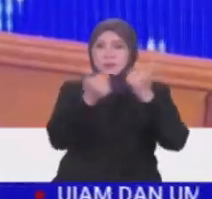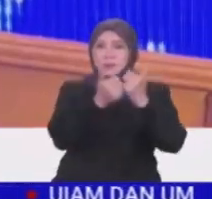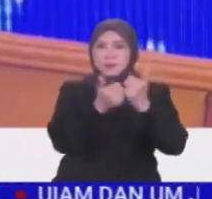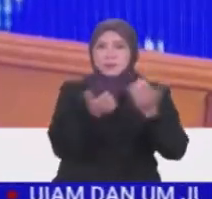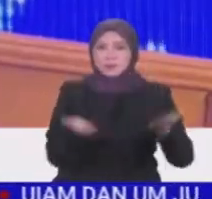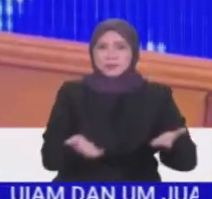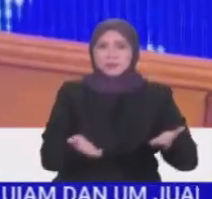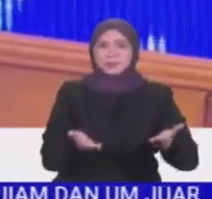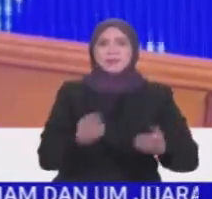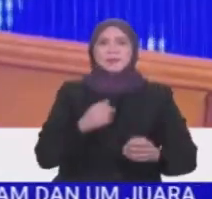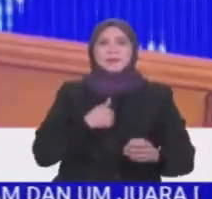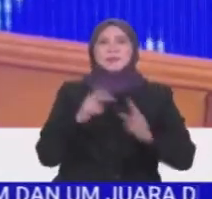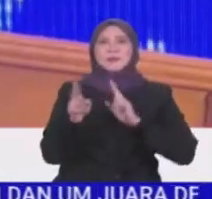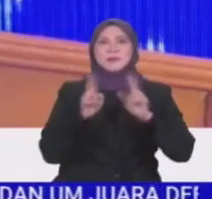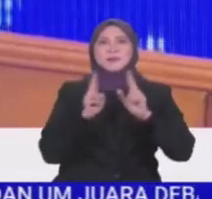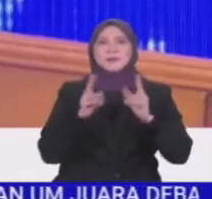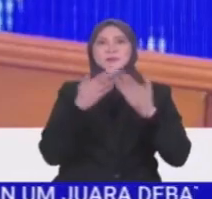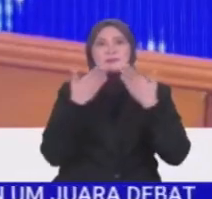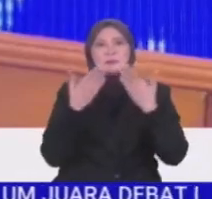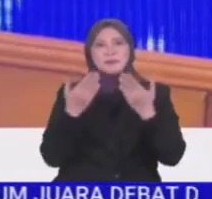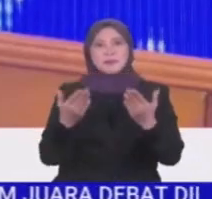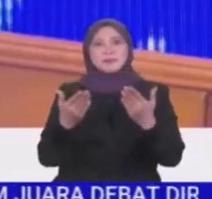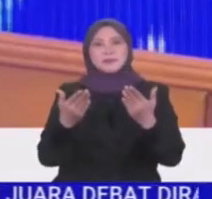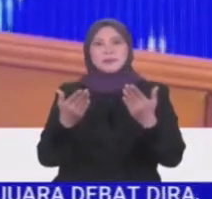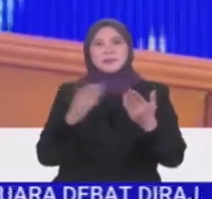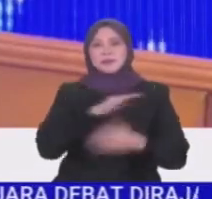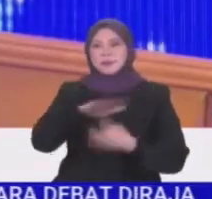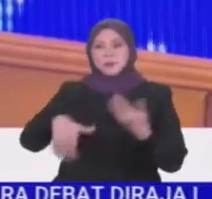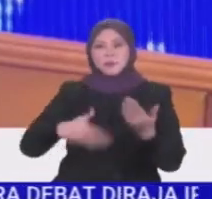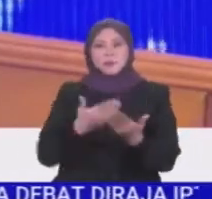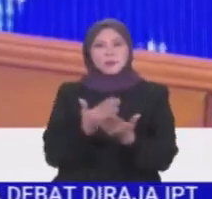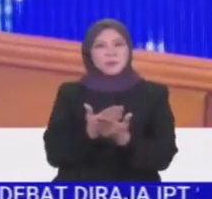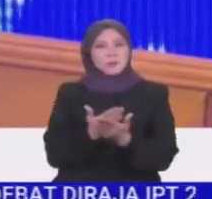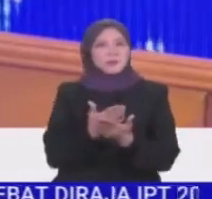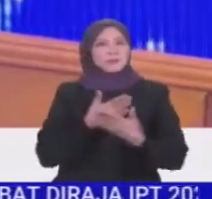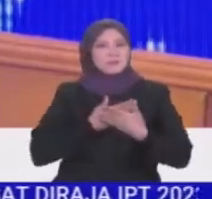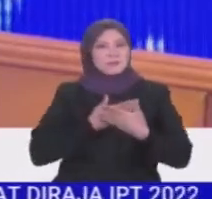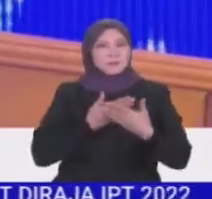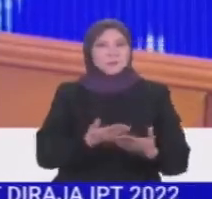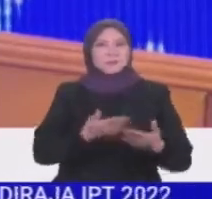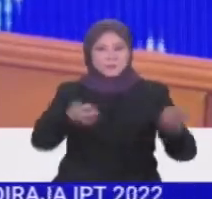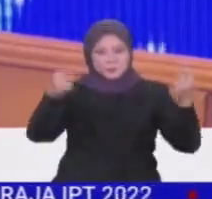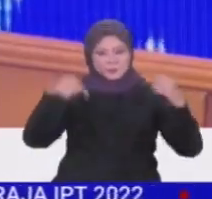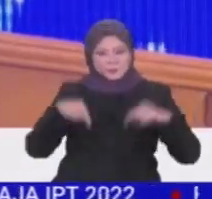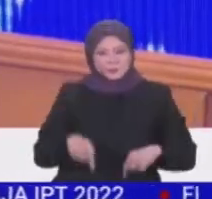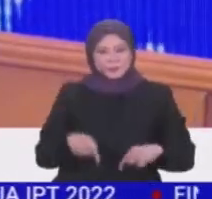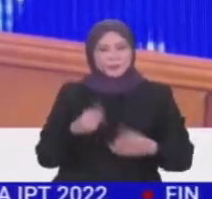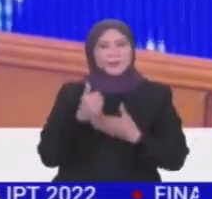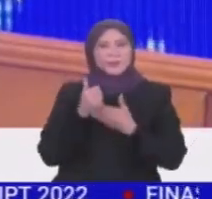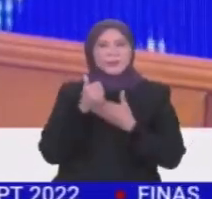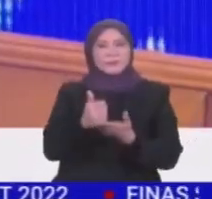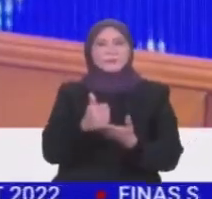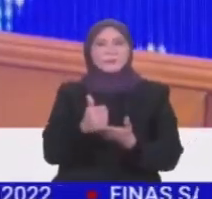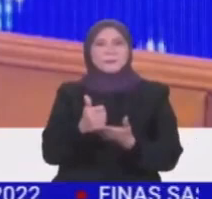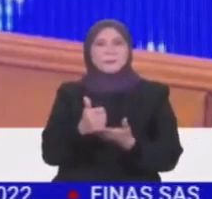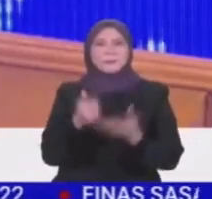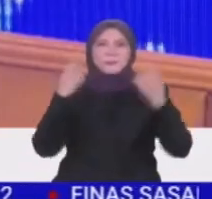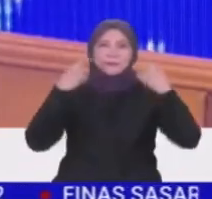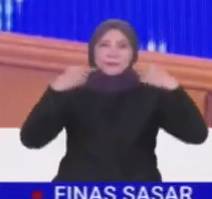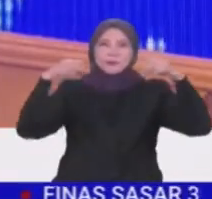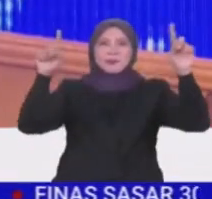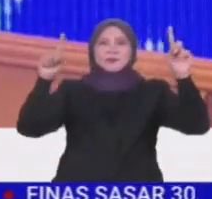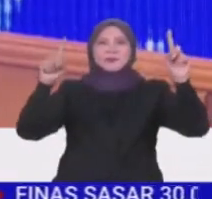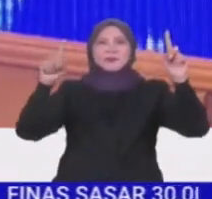juga ingin mengucapkan terima kasih kepada semua pihak yang telah sedia hadir serta membantu dan